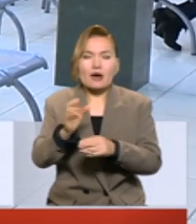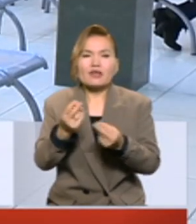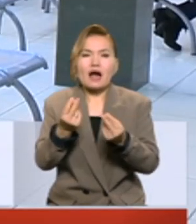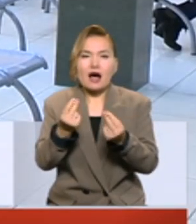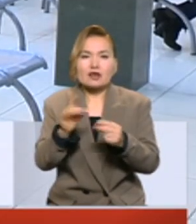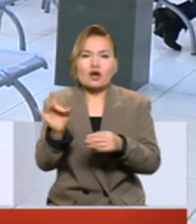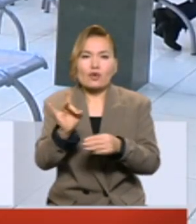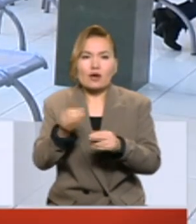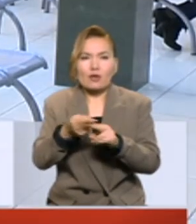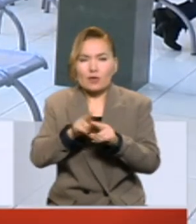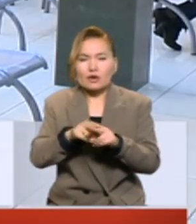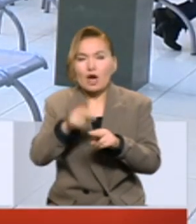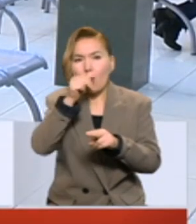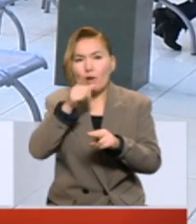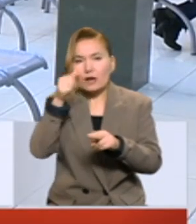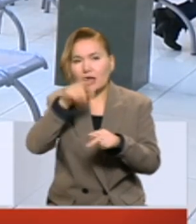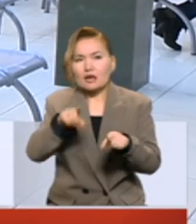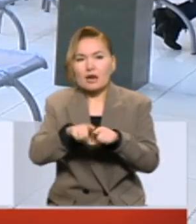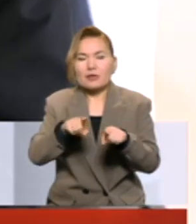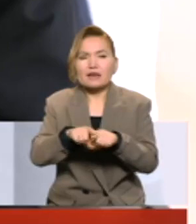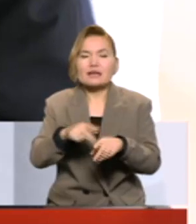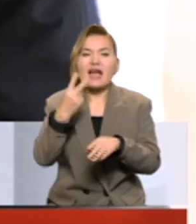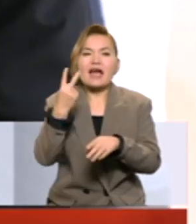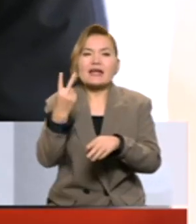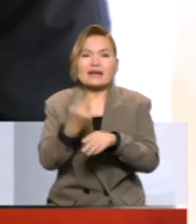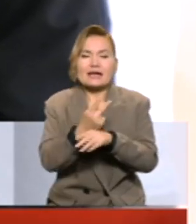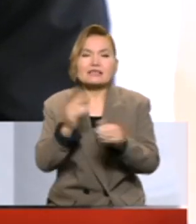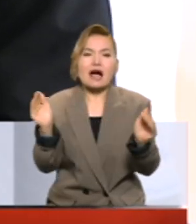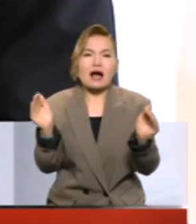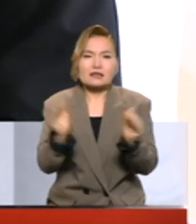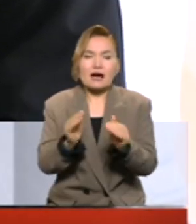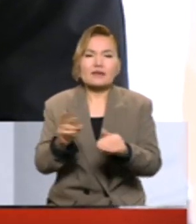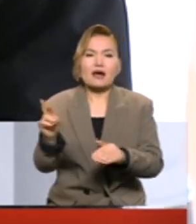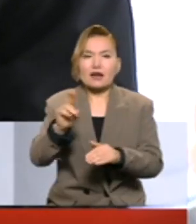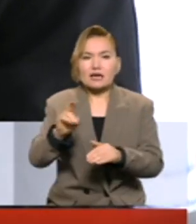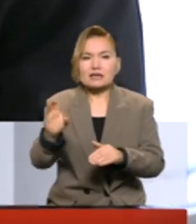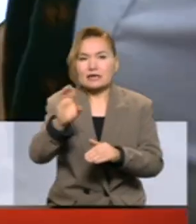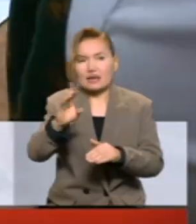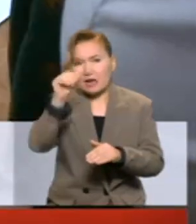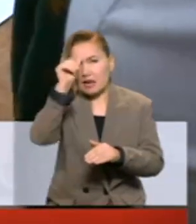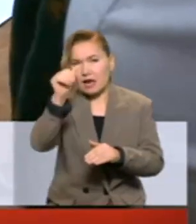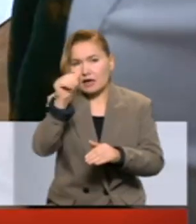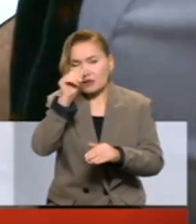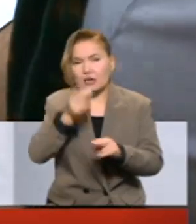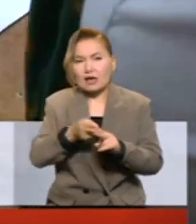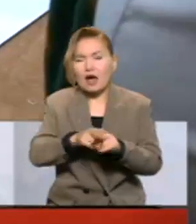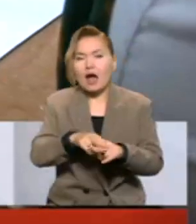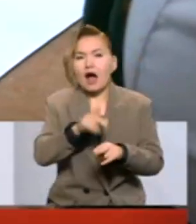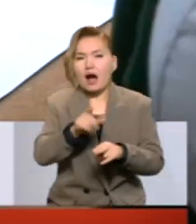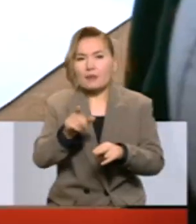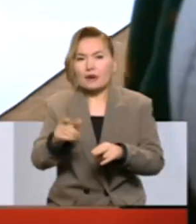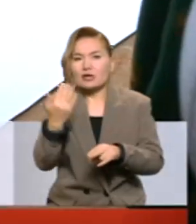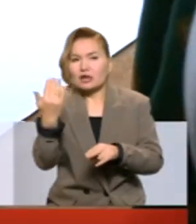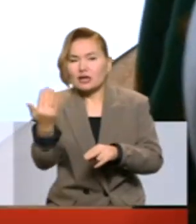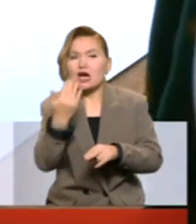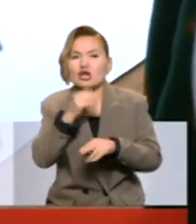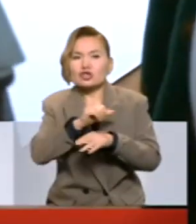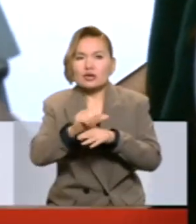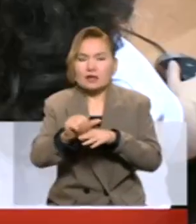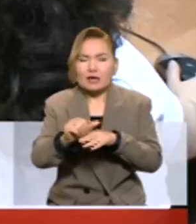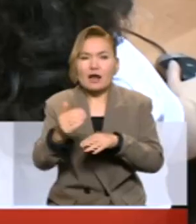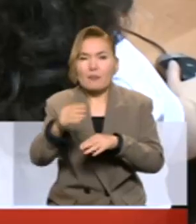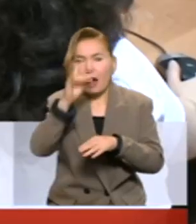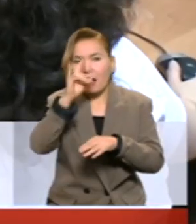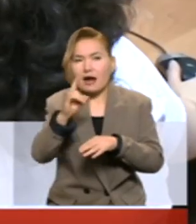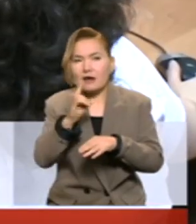келер болсақ, ол өткен жылмен салыстырғанда 2 есе азайған. Қаңтар мен қыркүйек айларында жеке тұлғалар шетелден